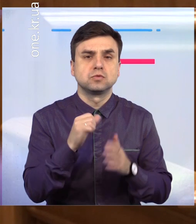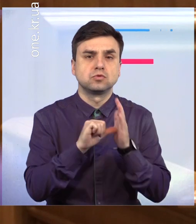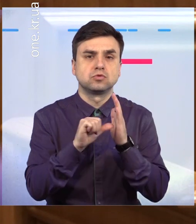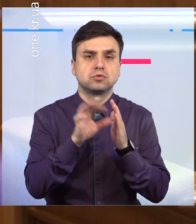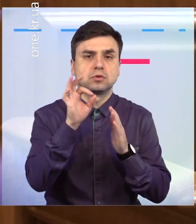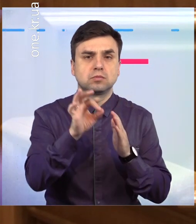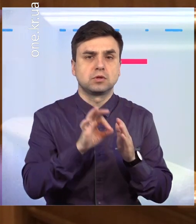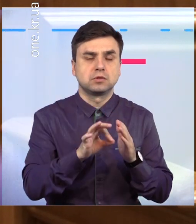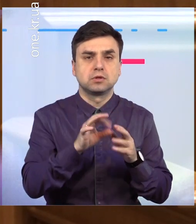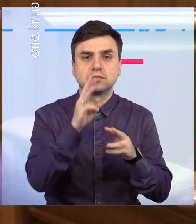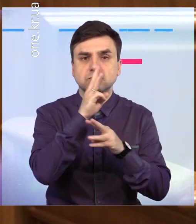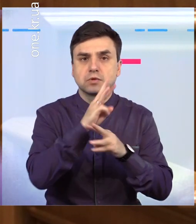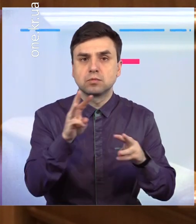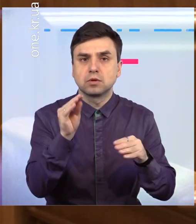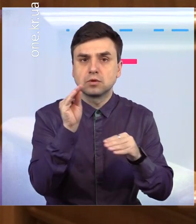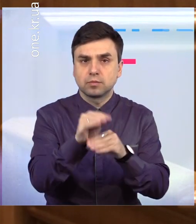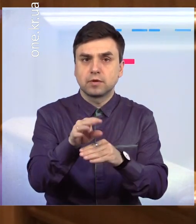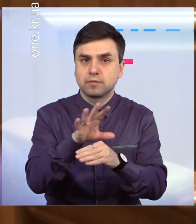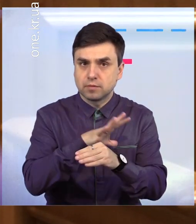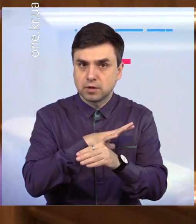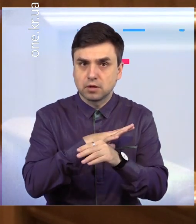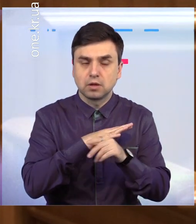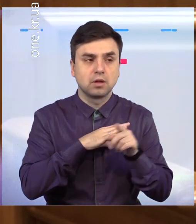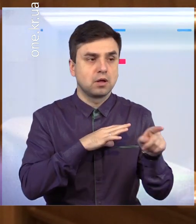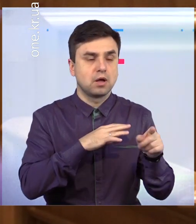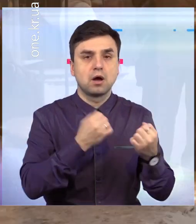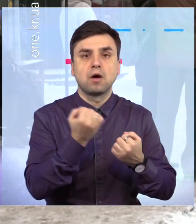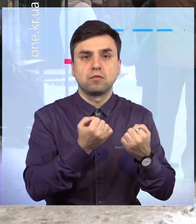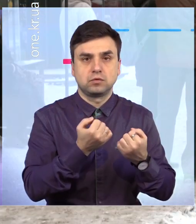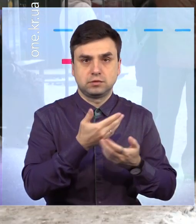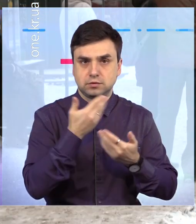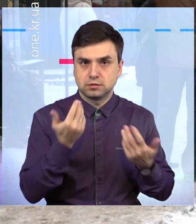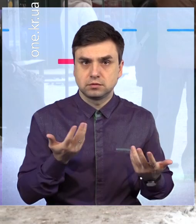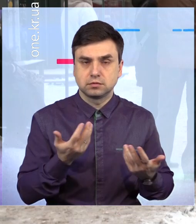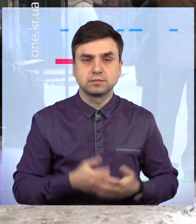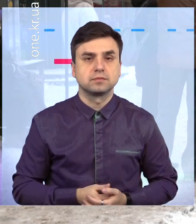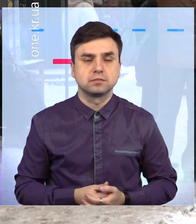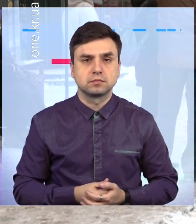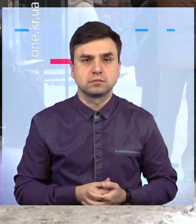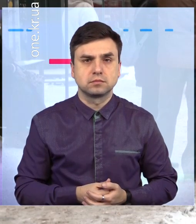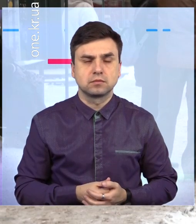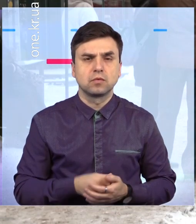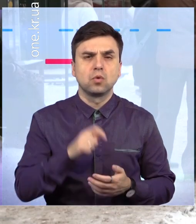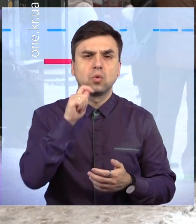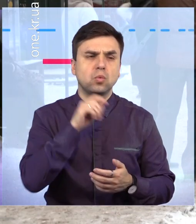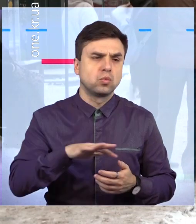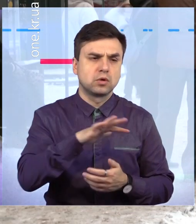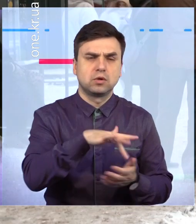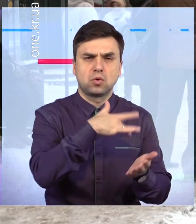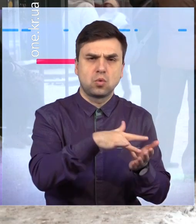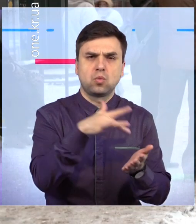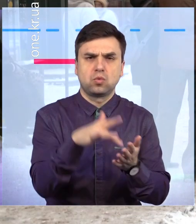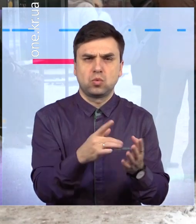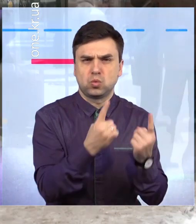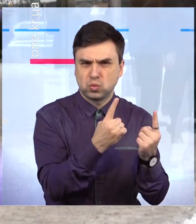60% выросла минимальная заработная плата і прочі составляючі тарифів. Кривий Ріг – останнє з великих міст України, де тарифи на